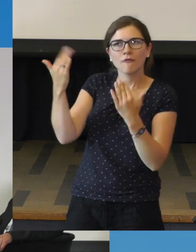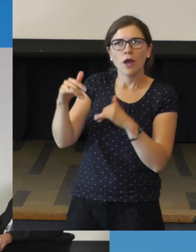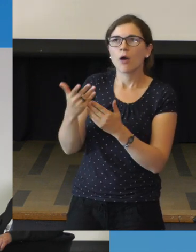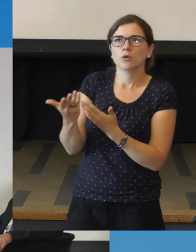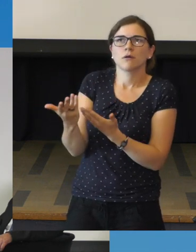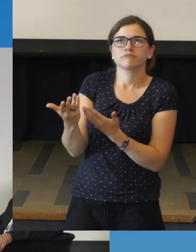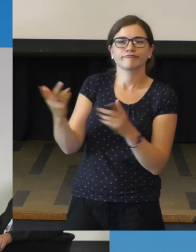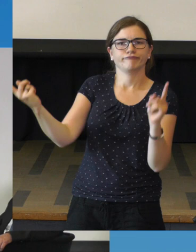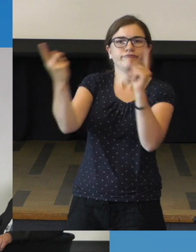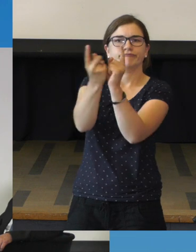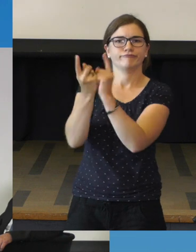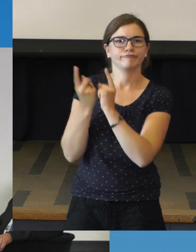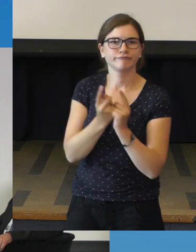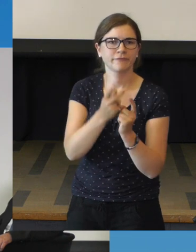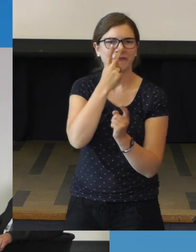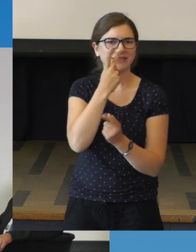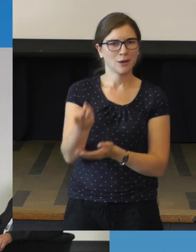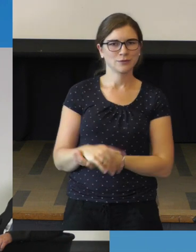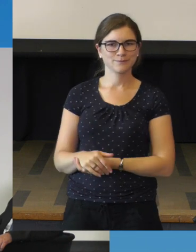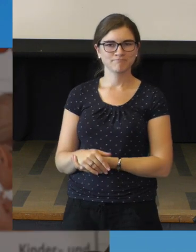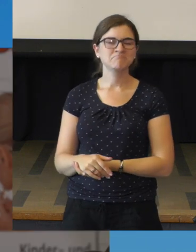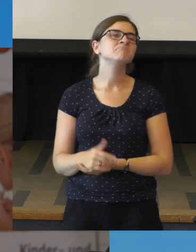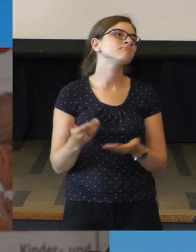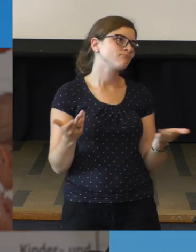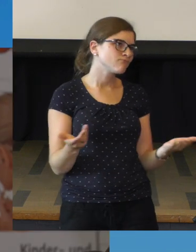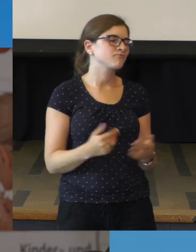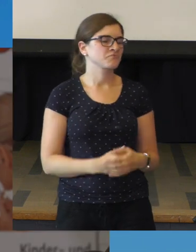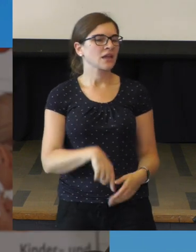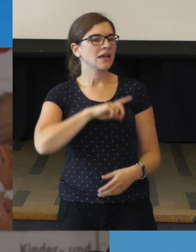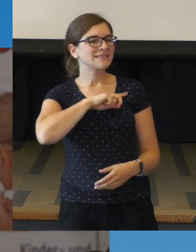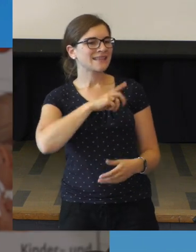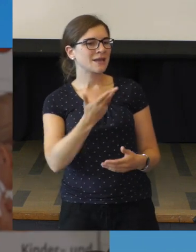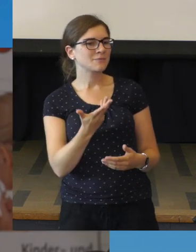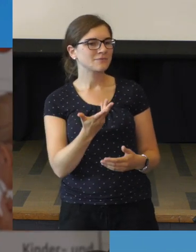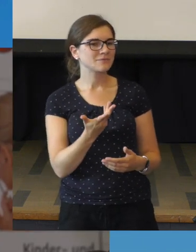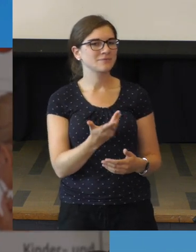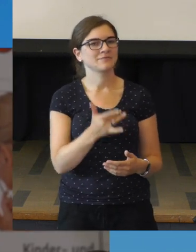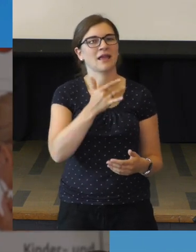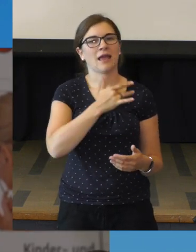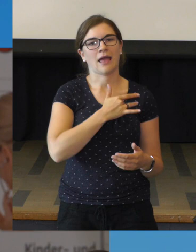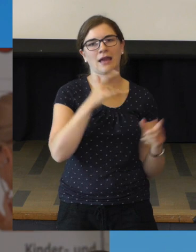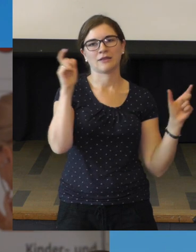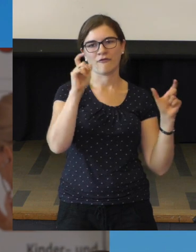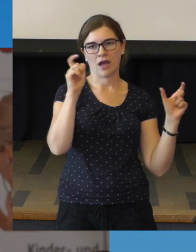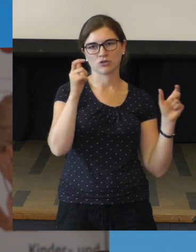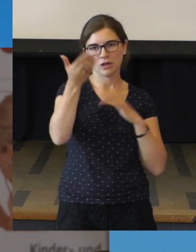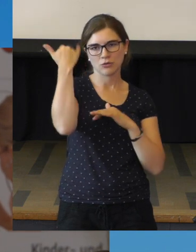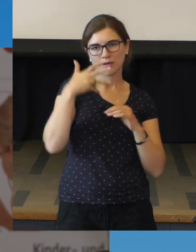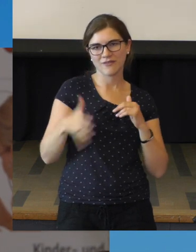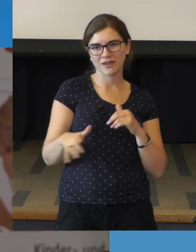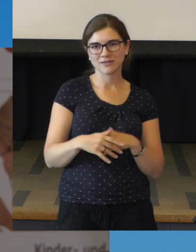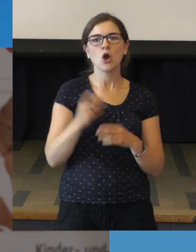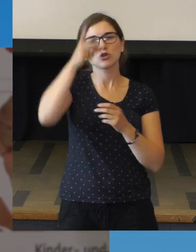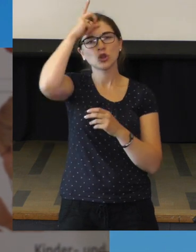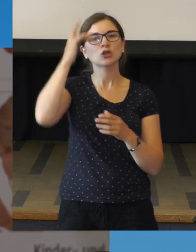auf wen Sie da so treffen. Ja, ich bin bei einer Herzveranstaltung von der Deutschen